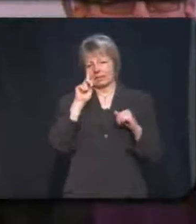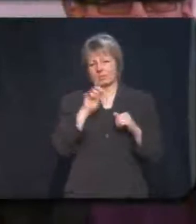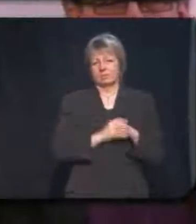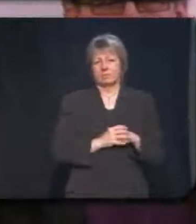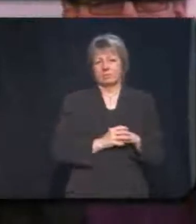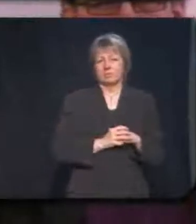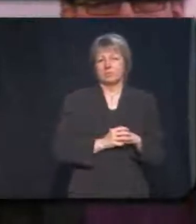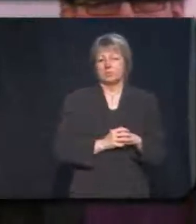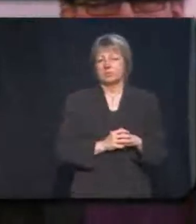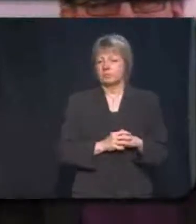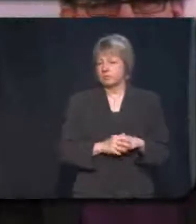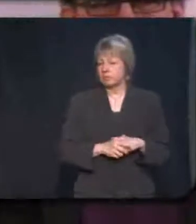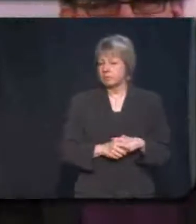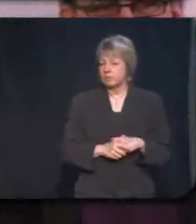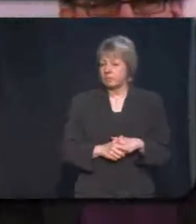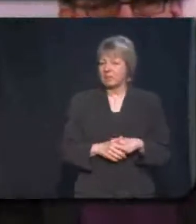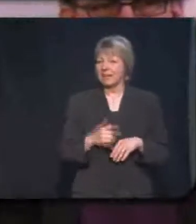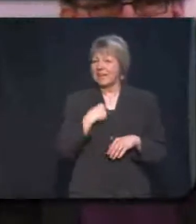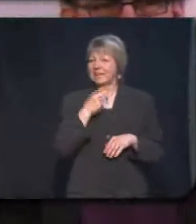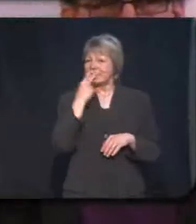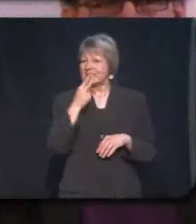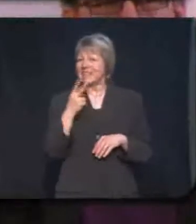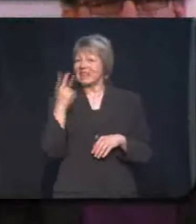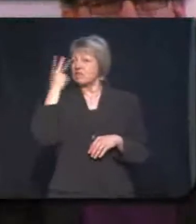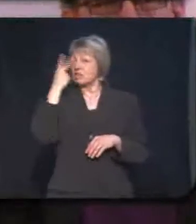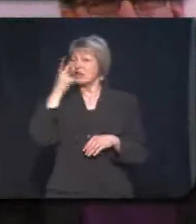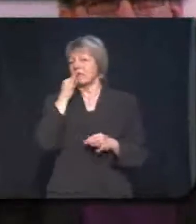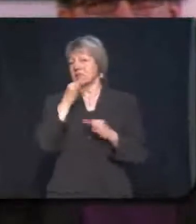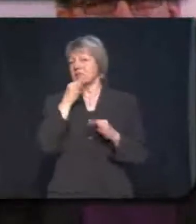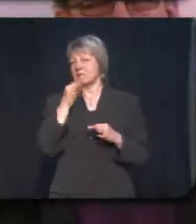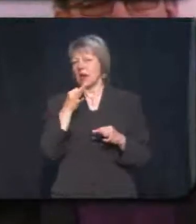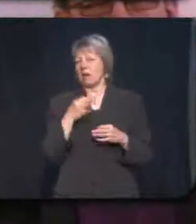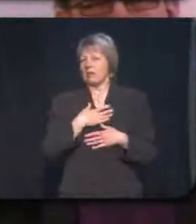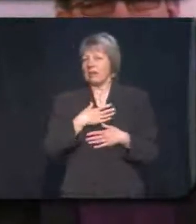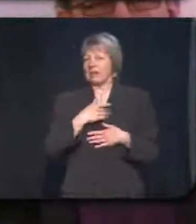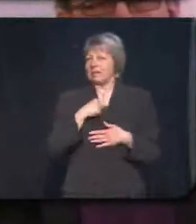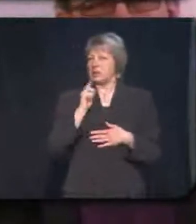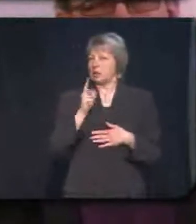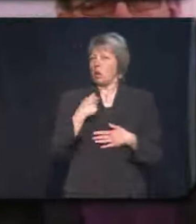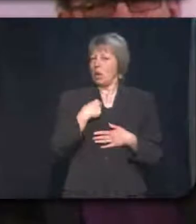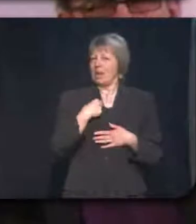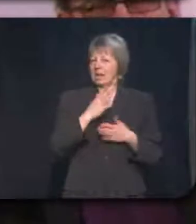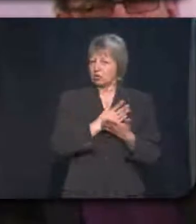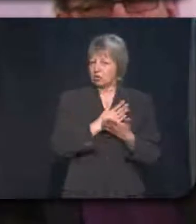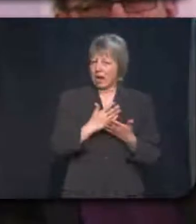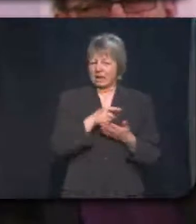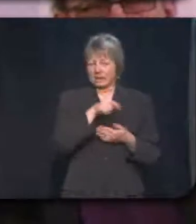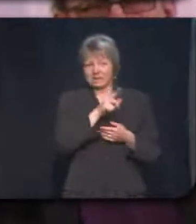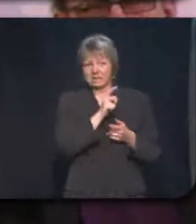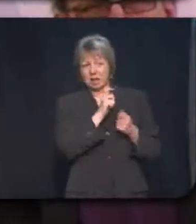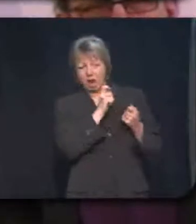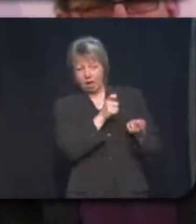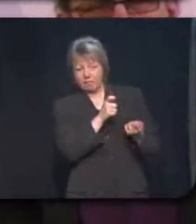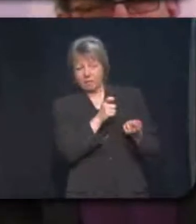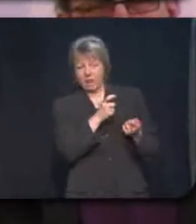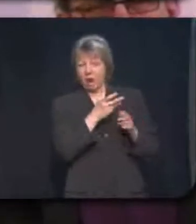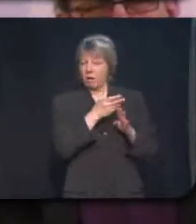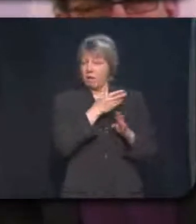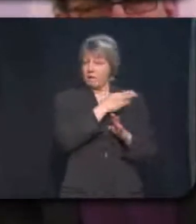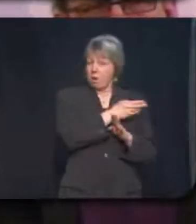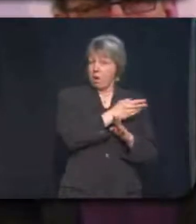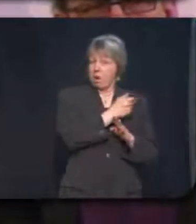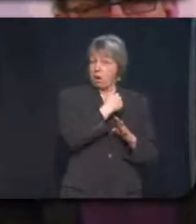ich sehe es als Verständnisfrage wenn ich wenn ich für mich entscheiden soll ist das ein Antrag der vorher